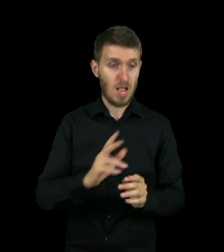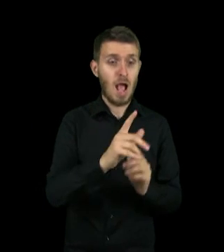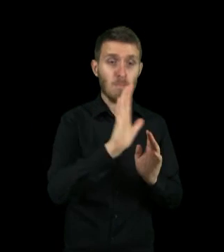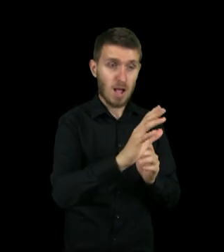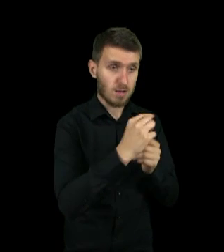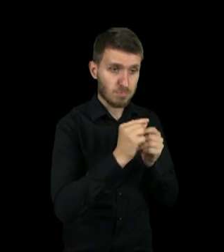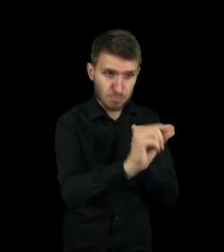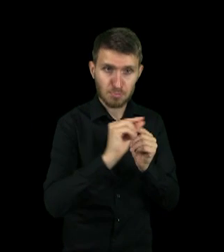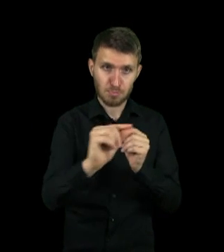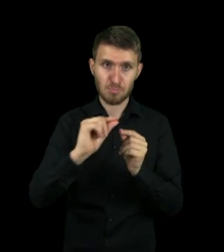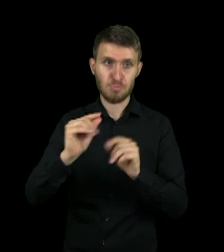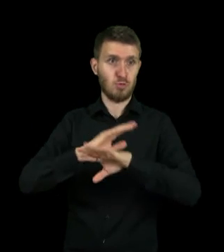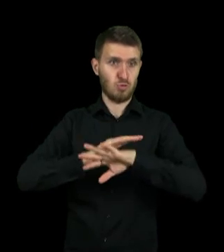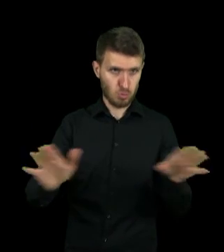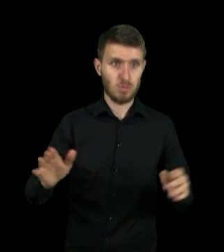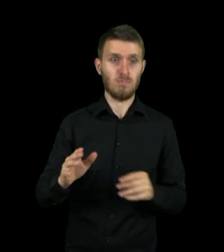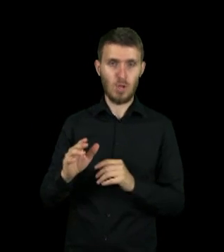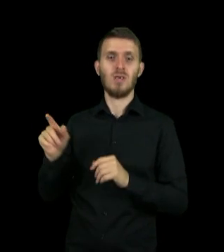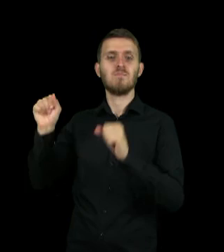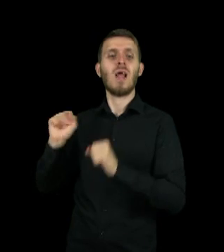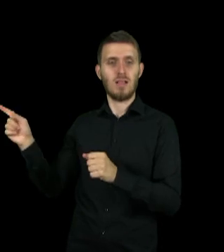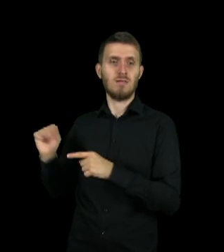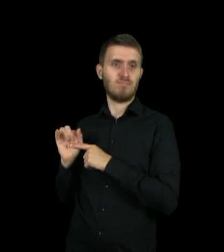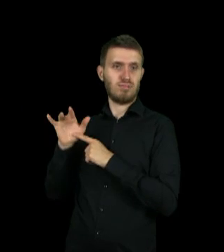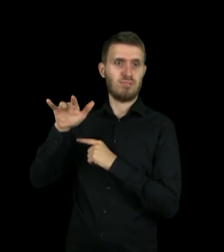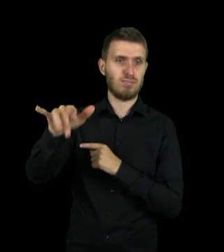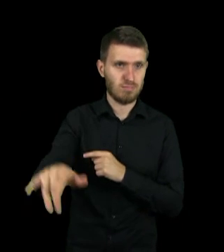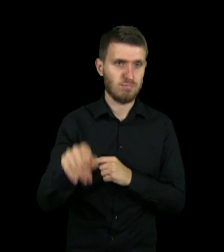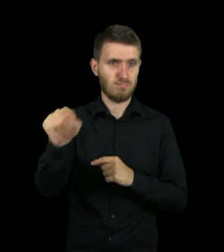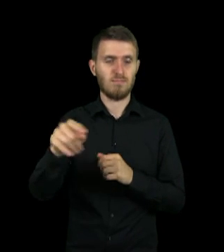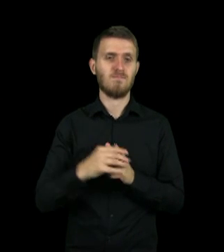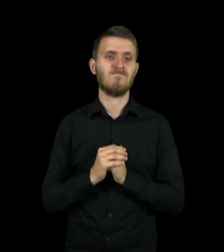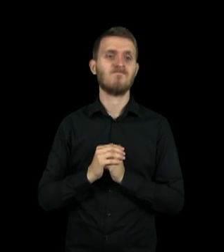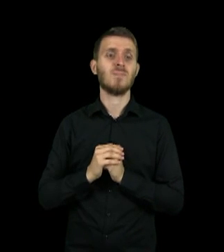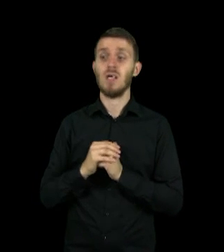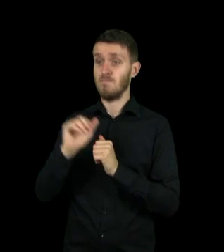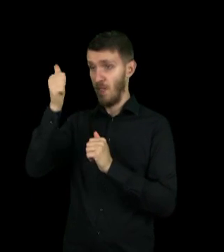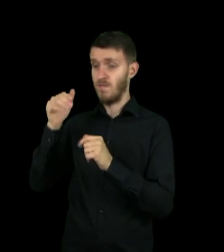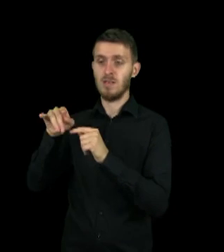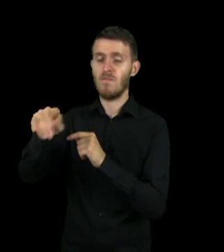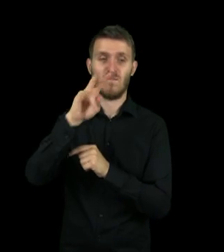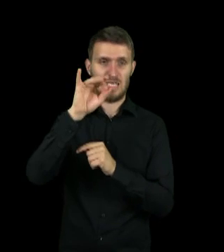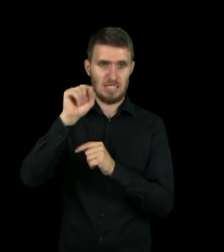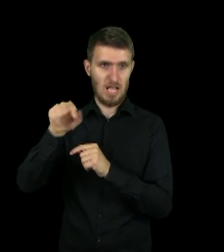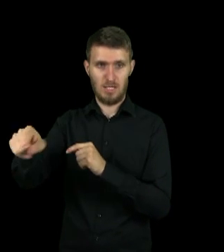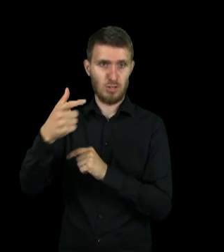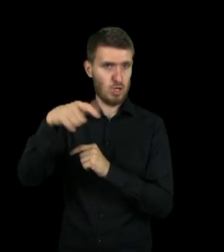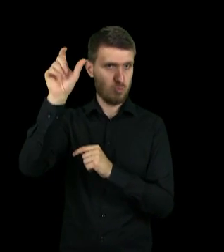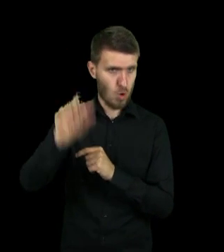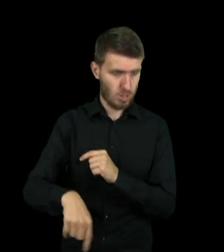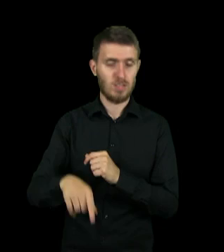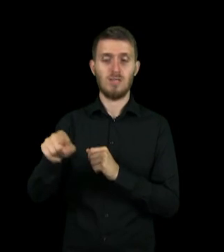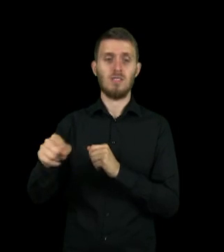zatrzymuje jako opłatę Inter wi ile to będzie